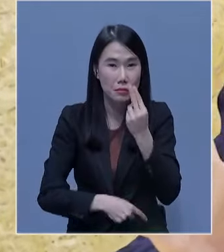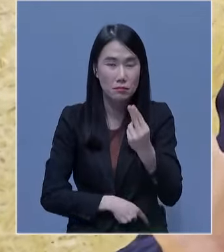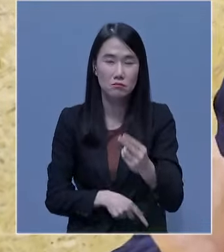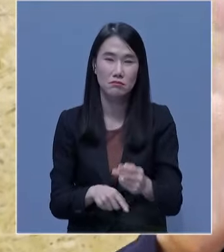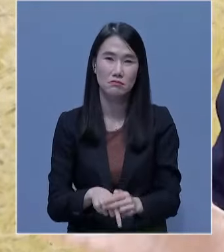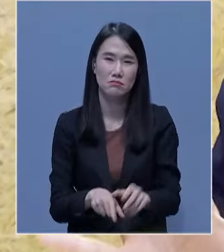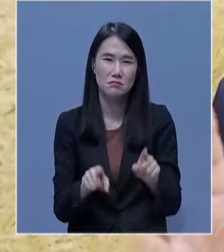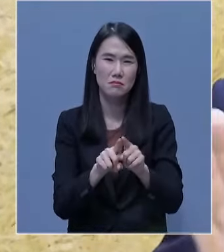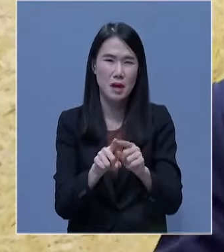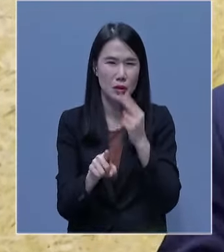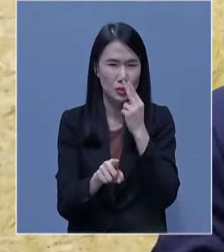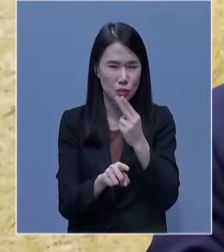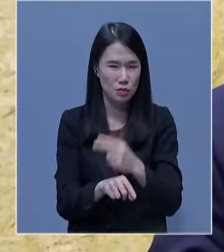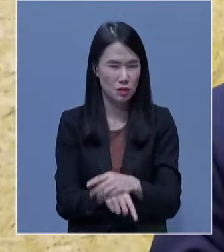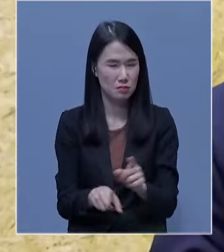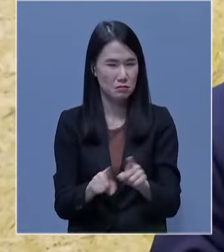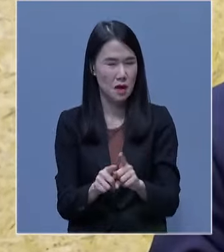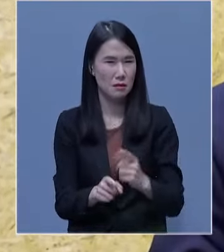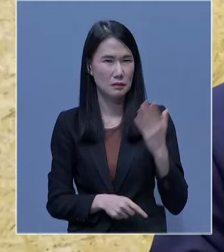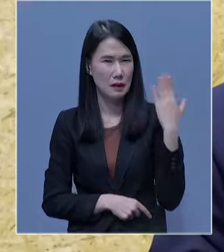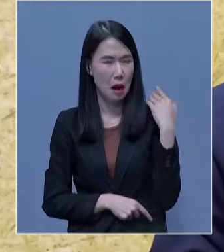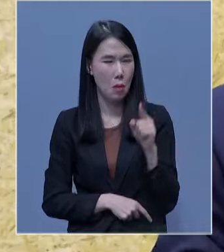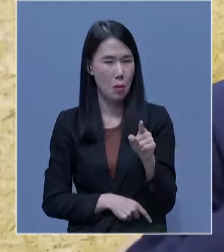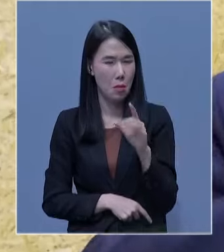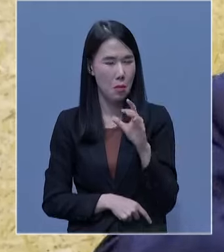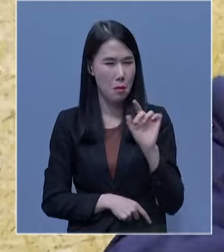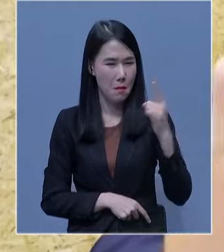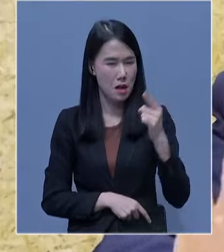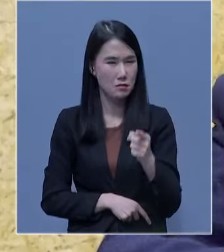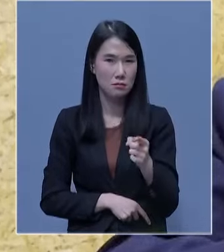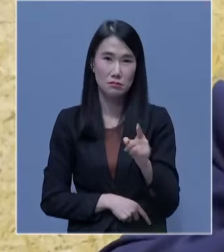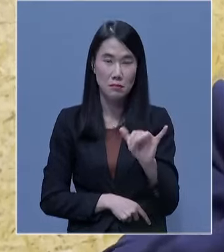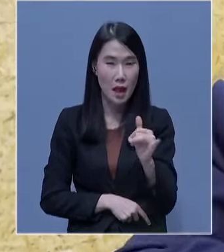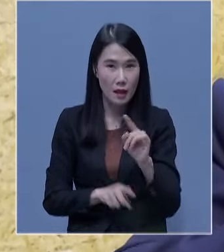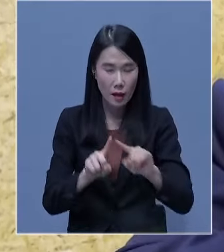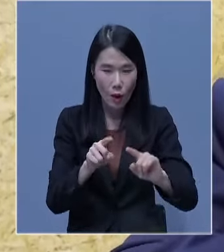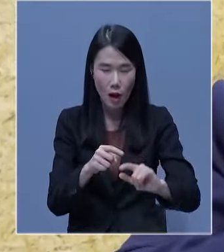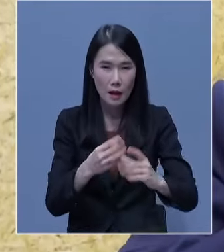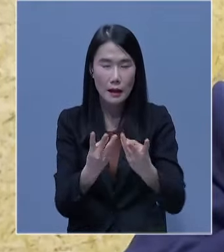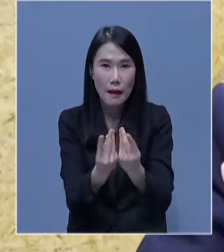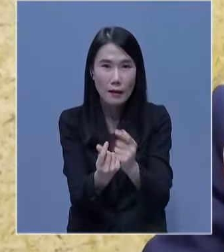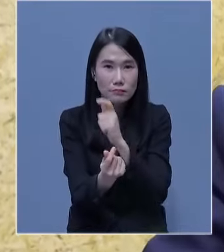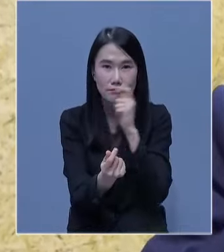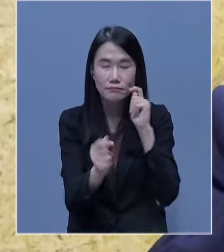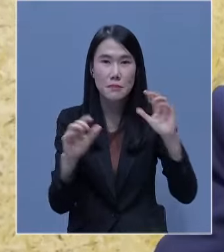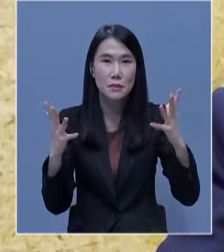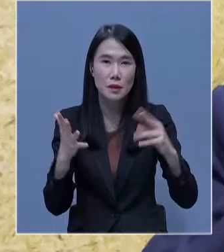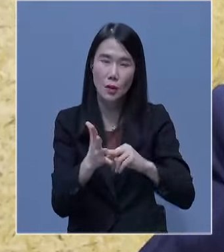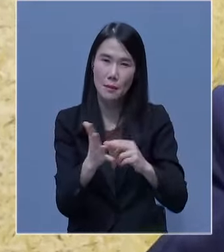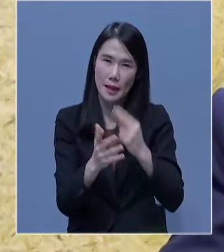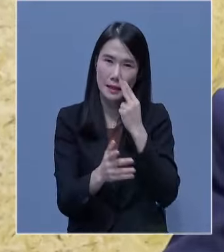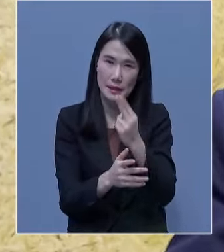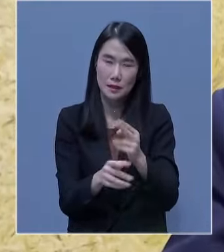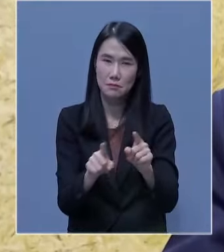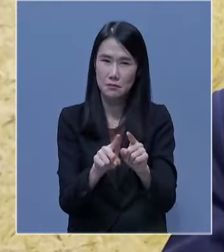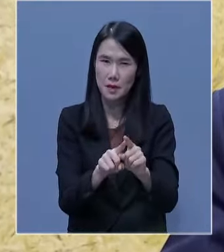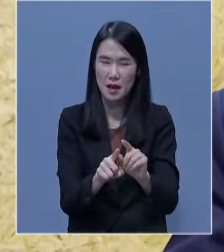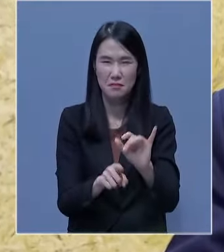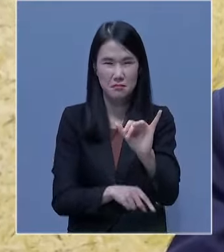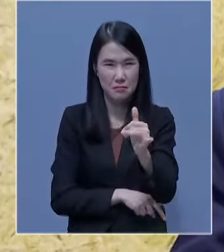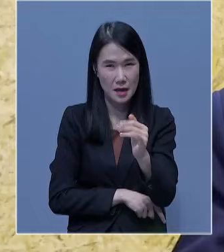บดูแล้วใหม่ไอ้ลำทำใหม่เนี่ยเราก็ว่าอะไรเขาไม่ได้นะแต่การไม่มีโค้ดนี่คือสัญลักษณ์อย่างหนึ่งว่าคุณทิ้งล่องรอยไปอ